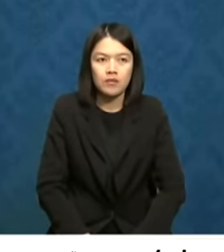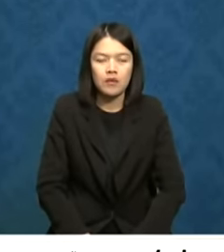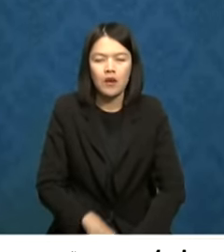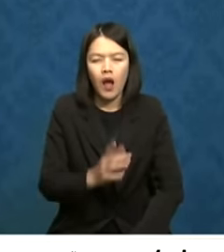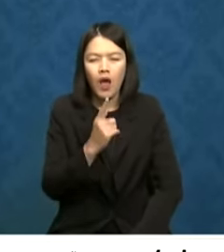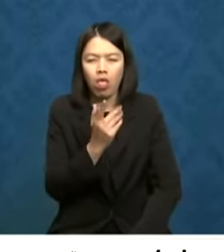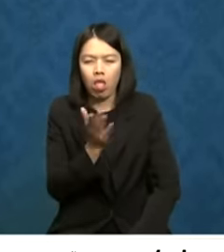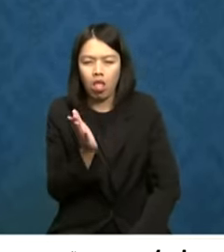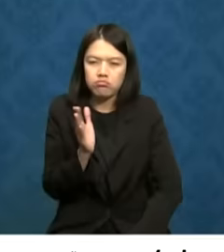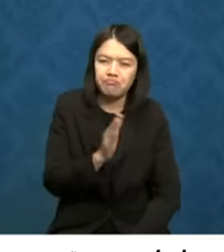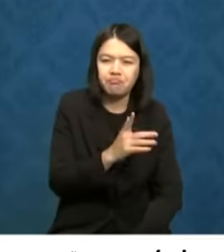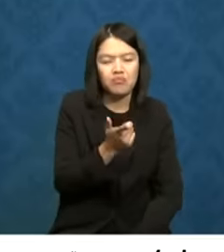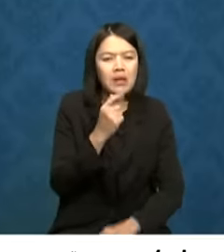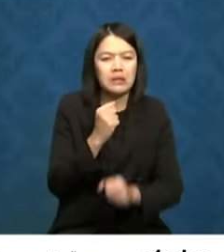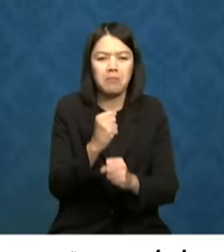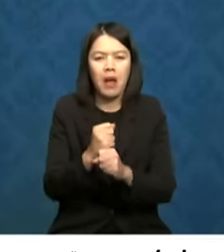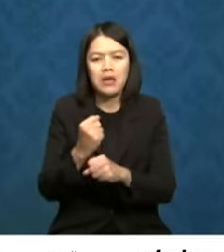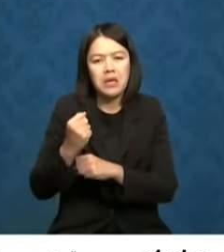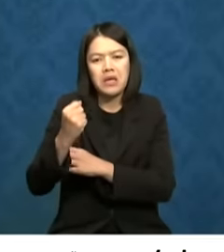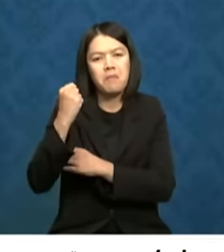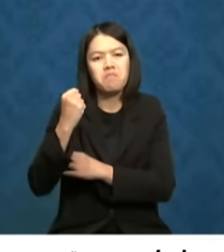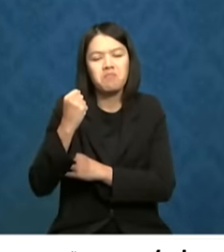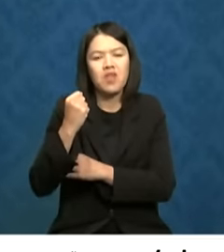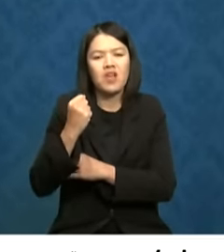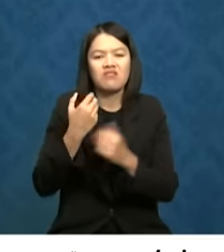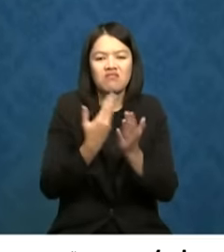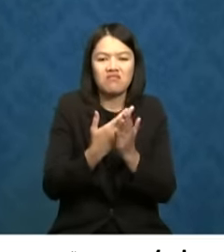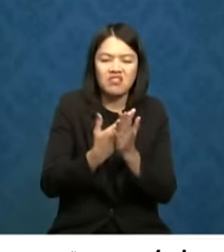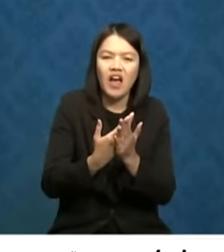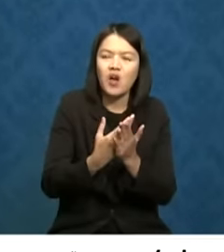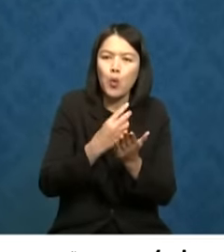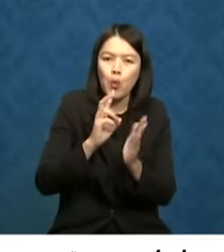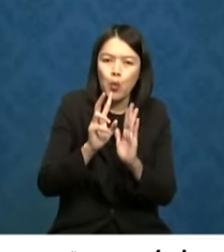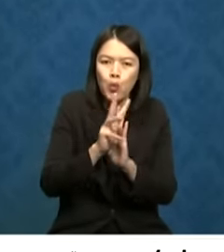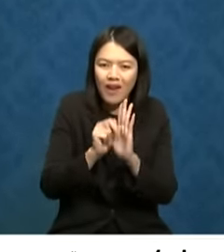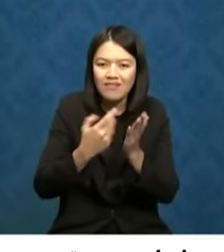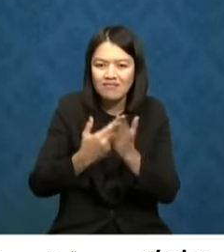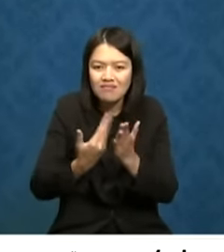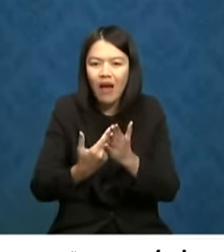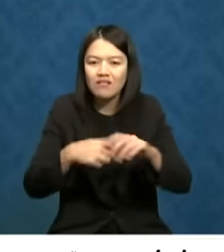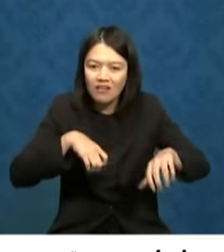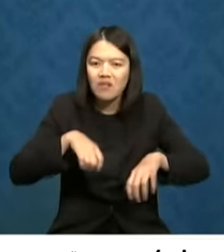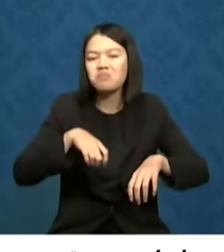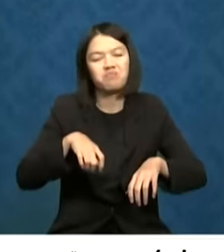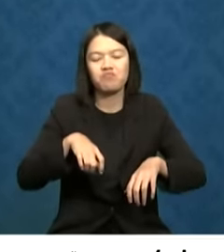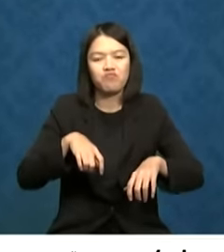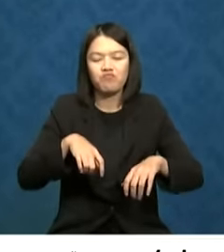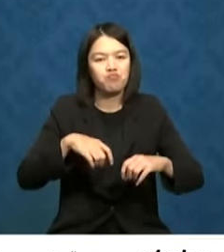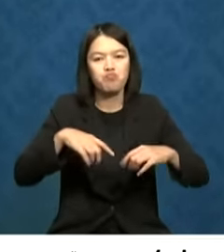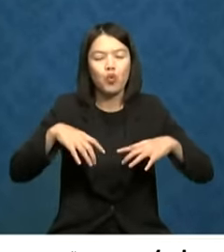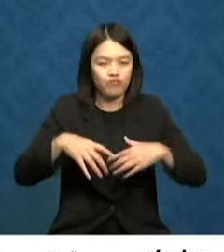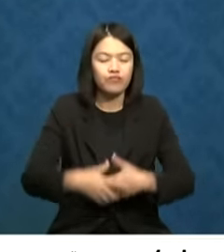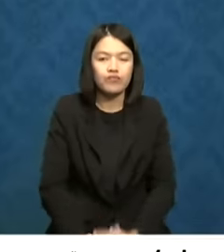ยานในการดำเนินการรักษาวินัยการเงินการคลังเนี่ยเมื่อผมอธิบาย